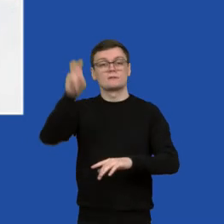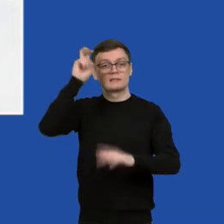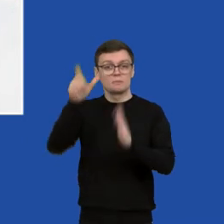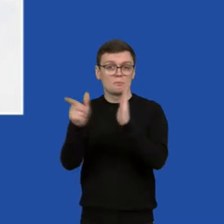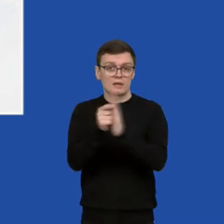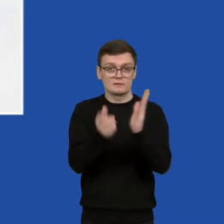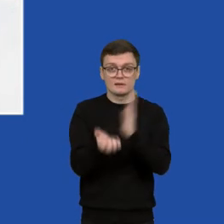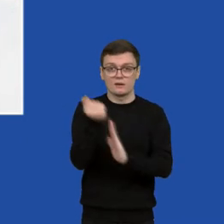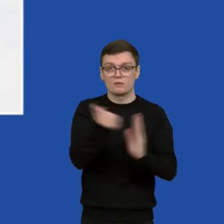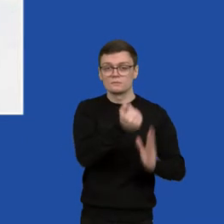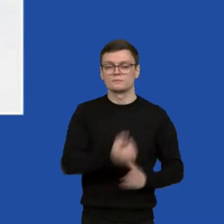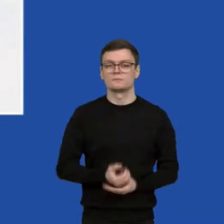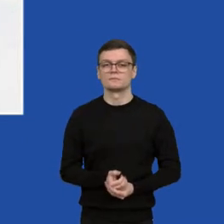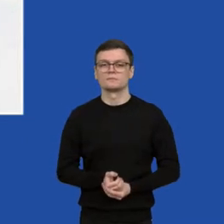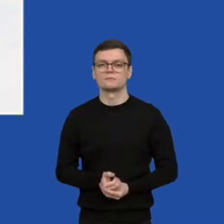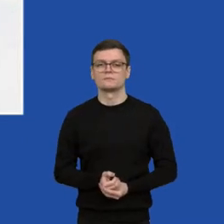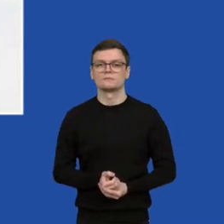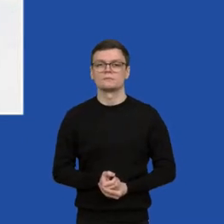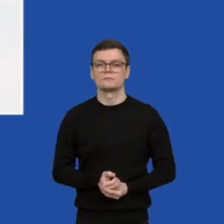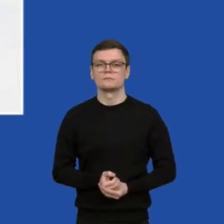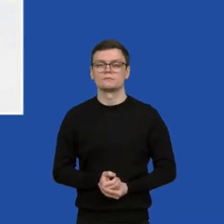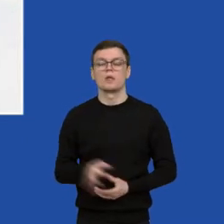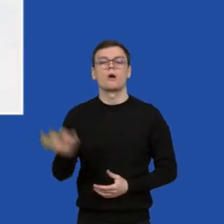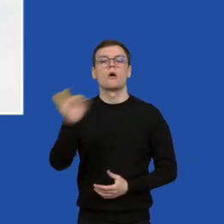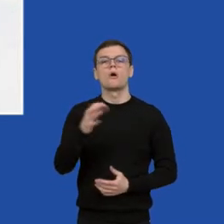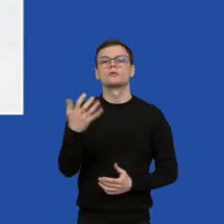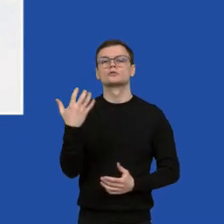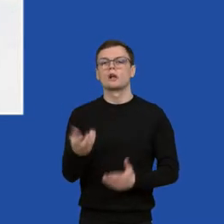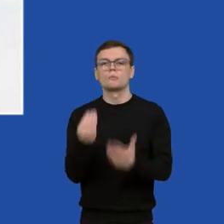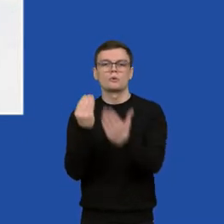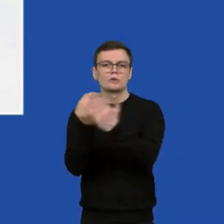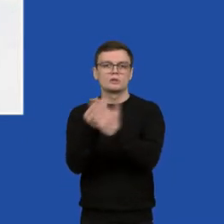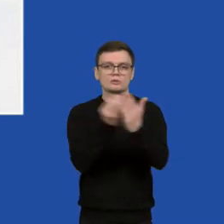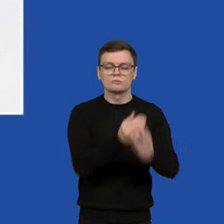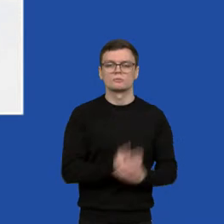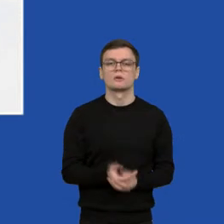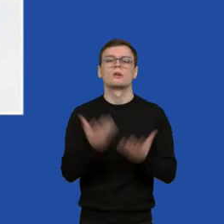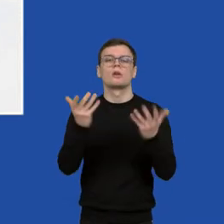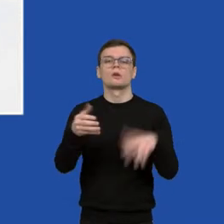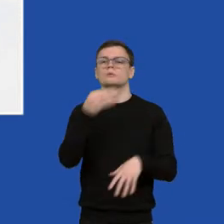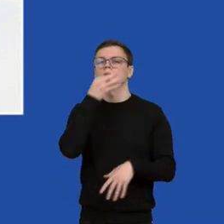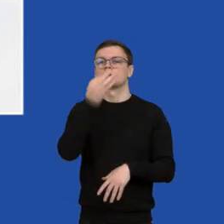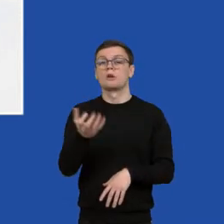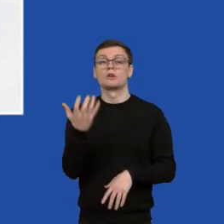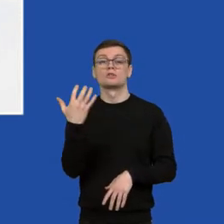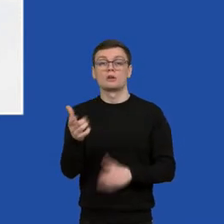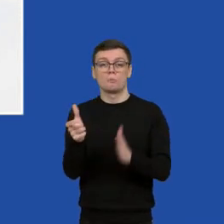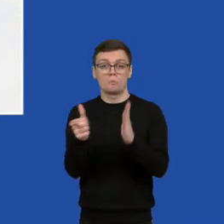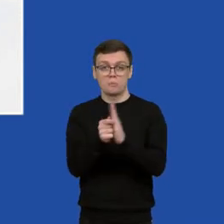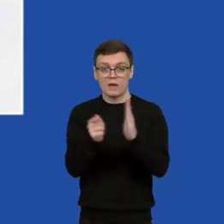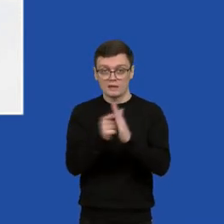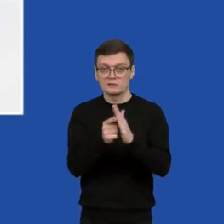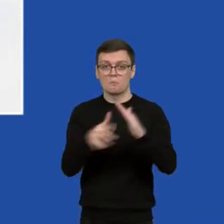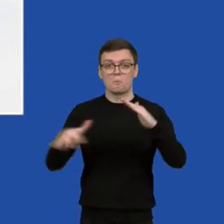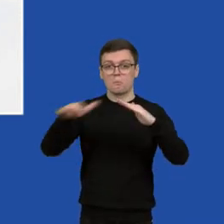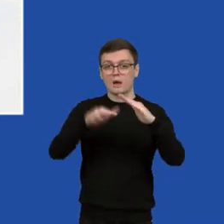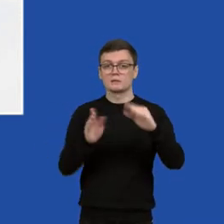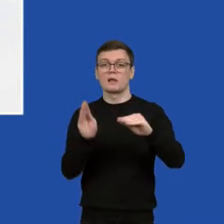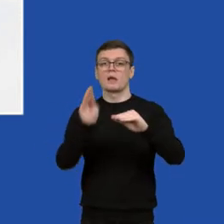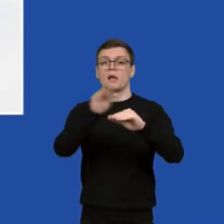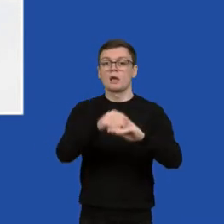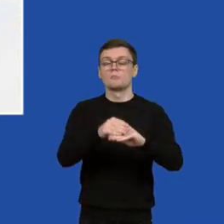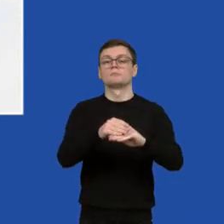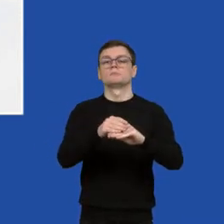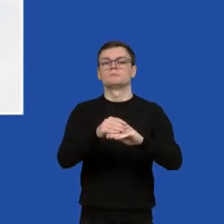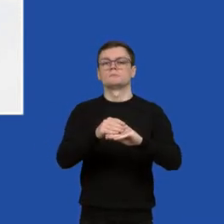pensijas. Kalbant apie šalpos išmokas, tai kaip minėta, šalpos pensijų bazė padidinus iki 173